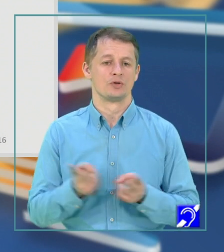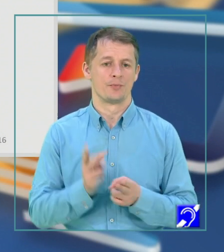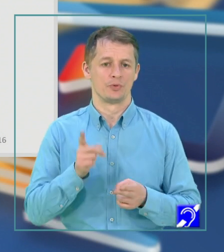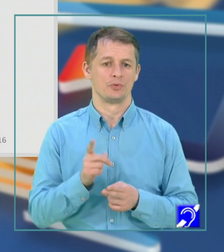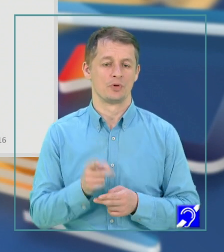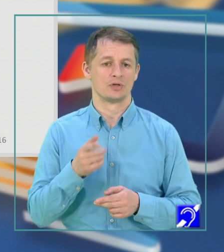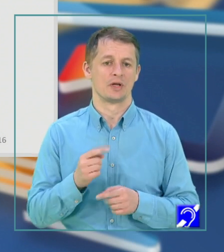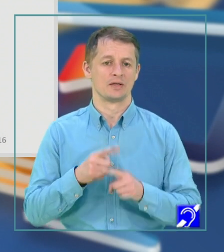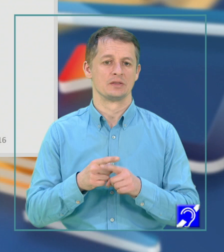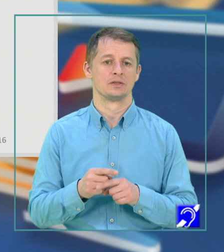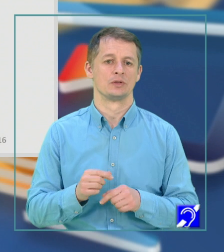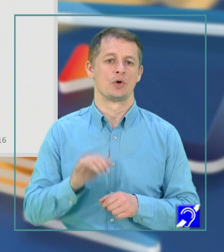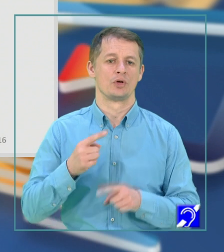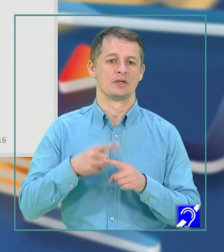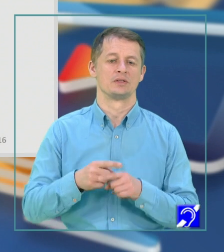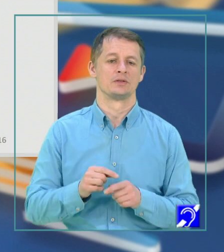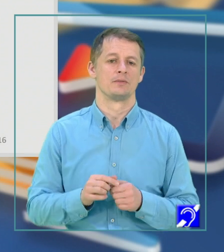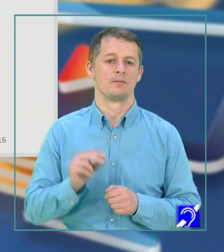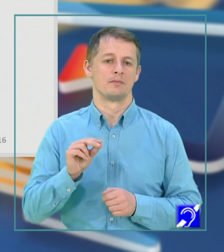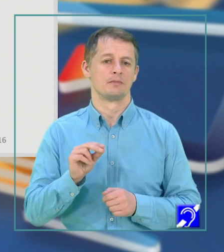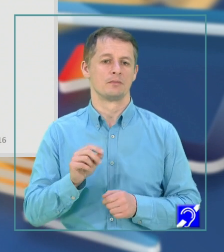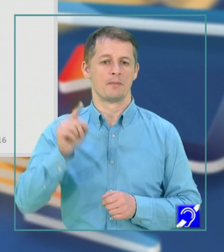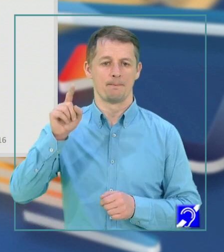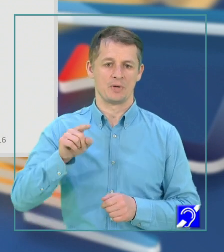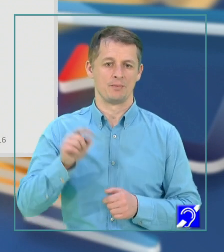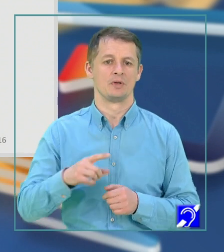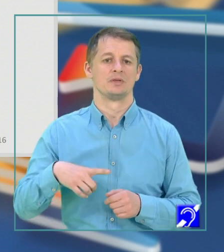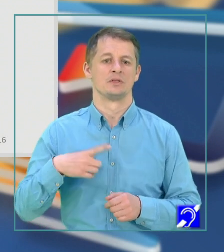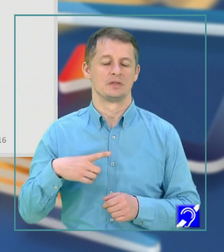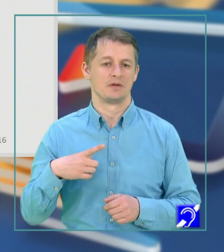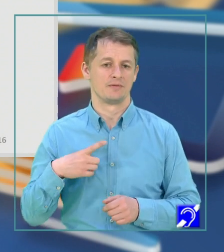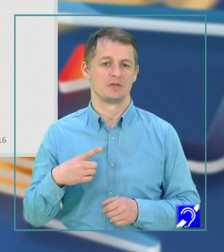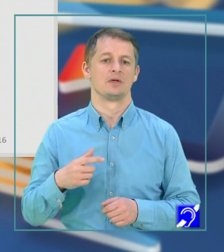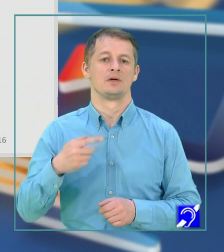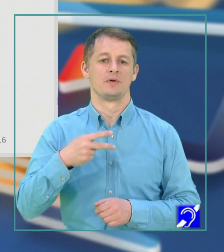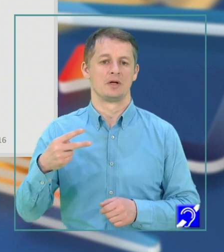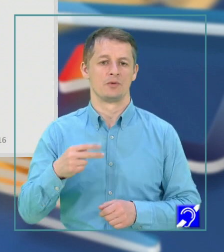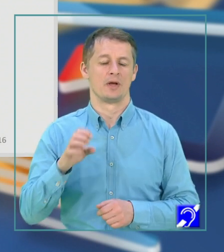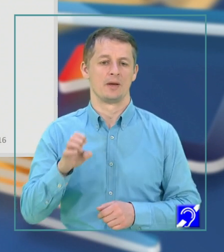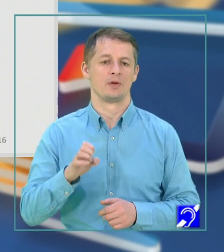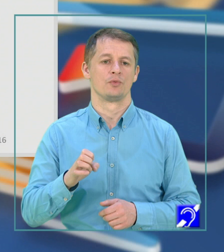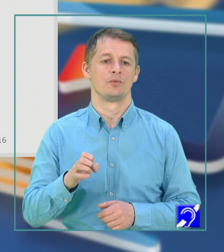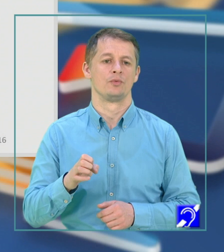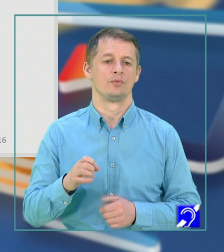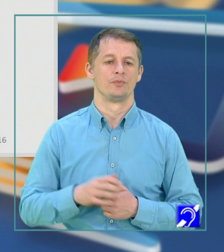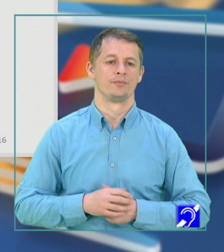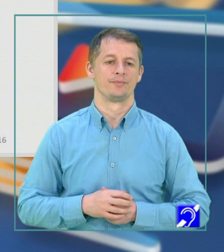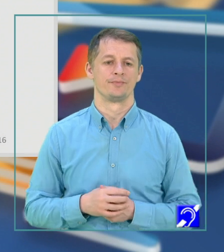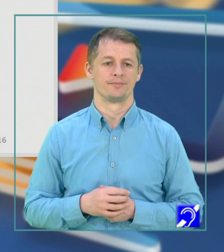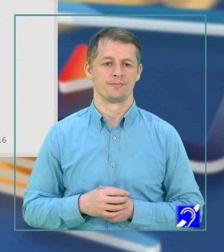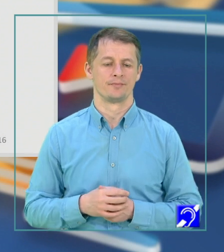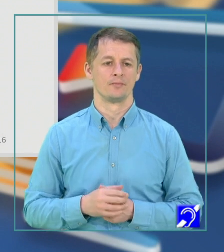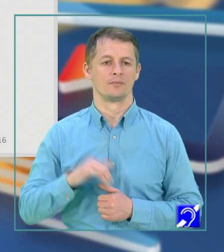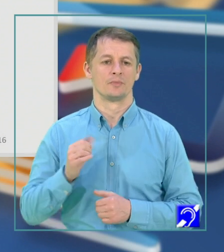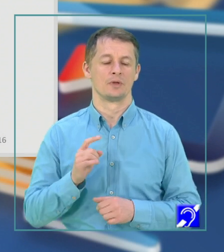x compus cu x' să fie egal cu x' compus cu x și să fie egal cu elementul neutru. Dacă în plus față